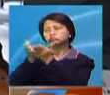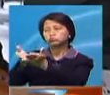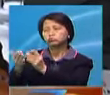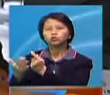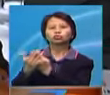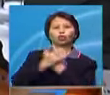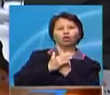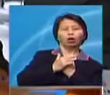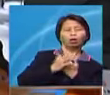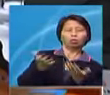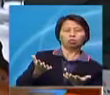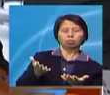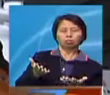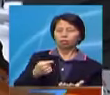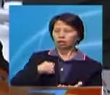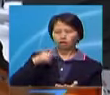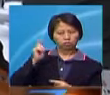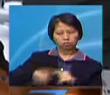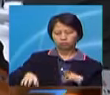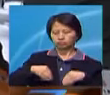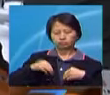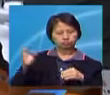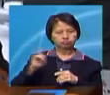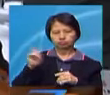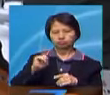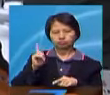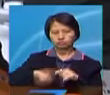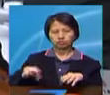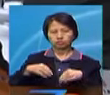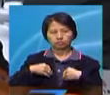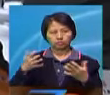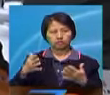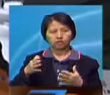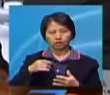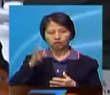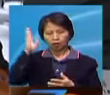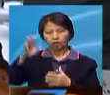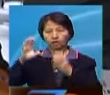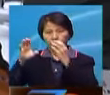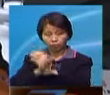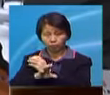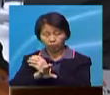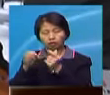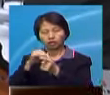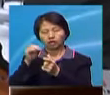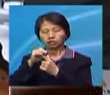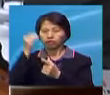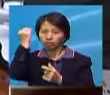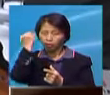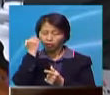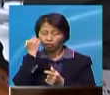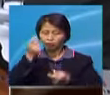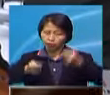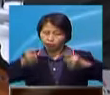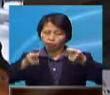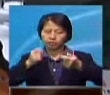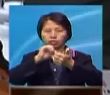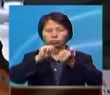Court of Arbitration for Sport, CAS, atau Mahkamah Timbang Tara